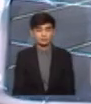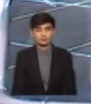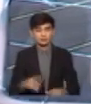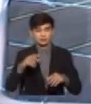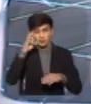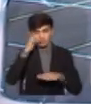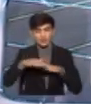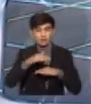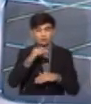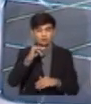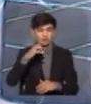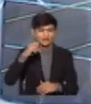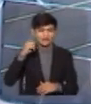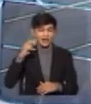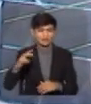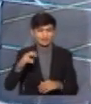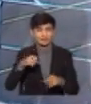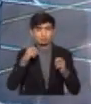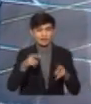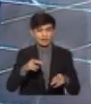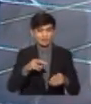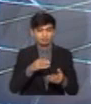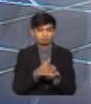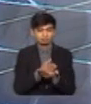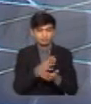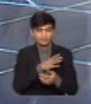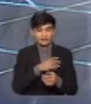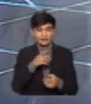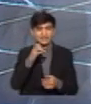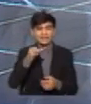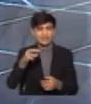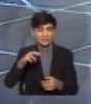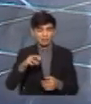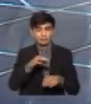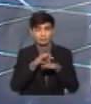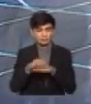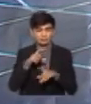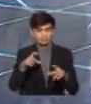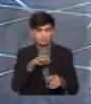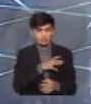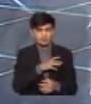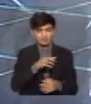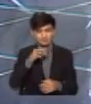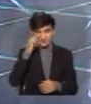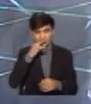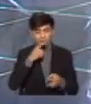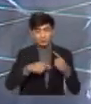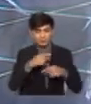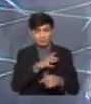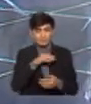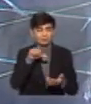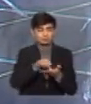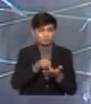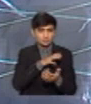Мемлекеттің жусан деп аталатын арнай операциясы бойынша Сириядан елге оралғандардың ланкестік топтарын қатарында қарулы қақтығыстарға